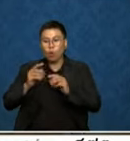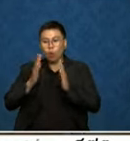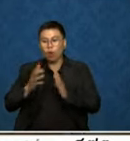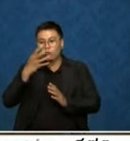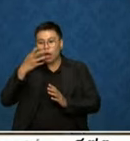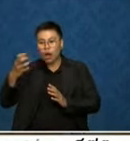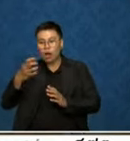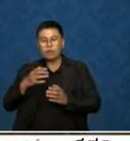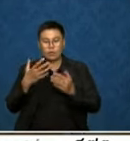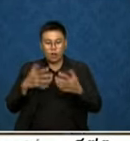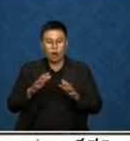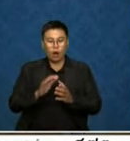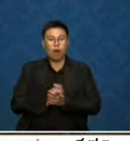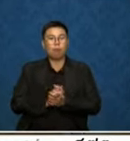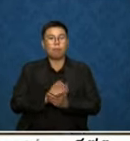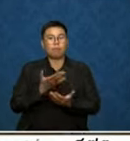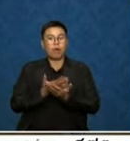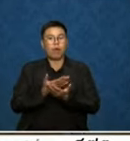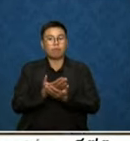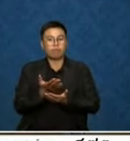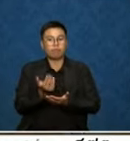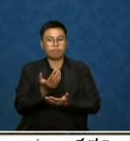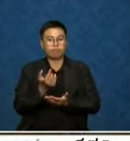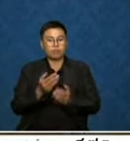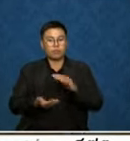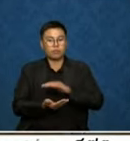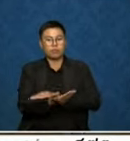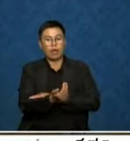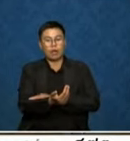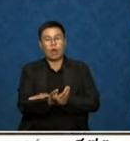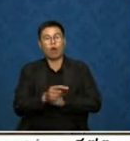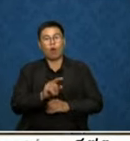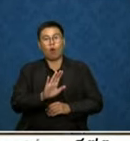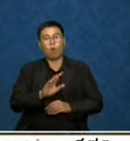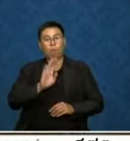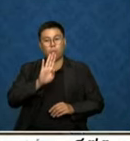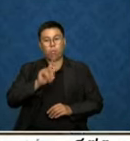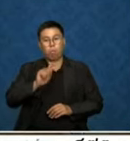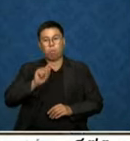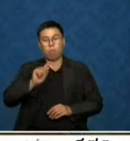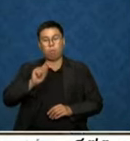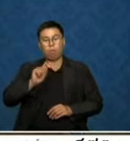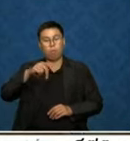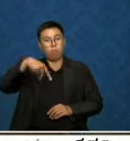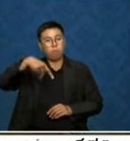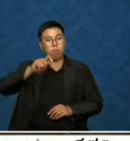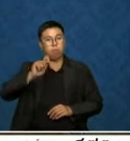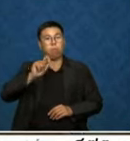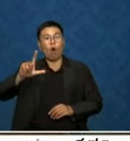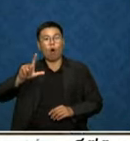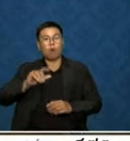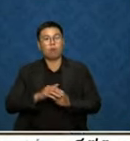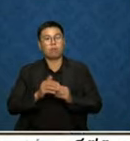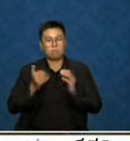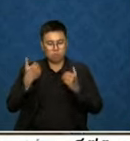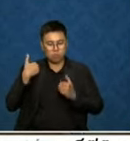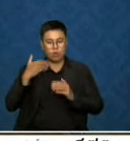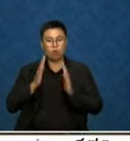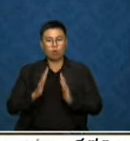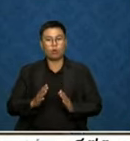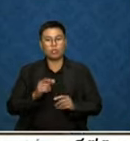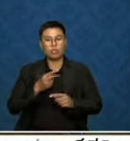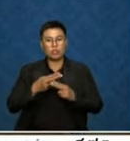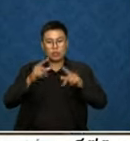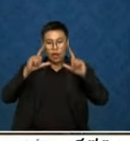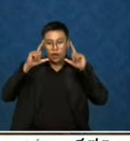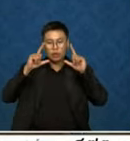ไปไถบอสพออีกอะไรต่างๆเหล่านี้นะครับอินฟลูเอนเซอร์หลายคนเป็นคนดีเนี่ยผมชื่นชมท่านประธาน